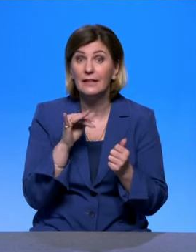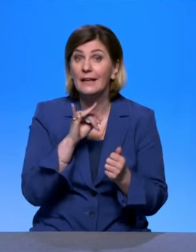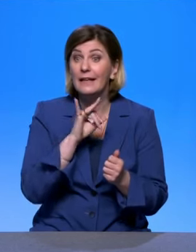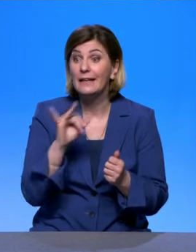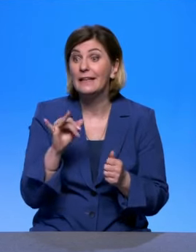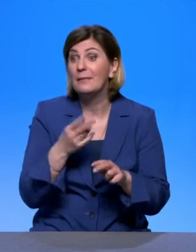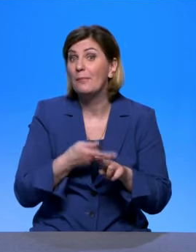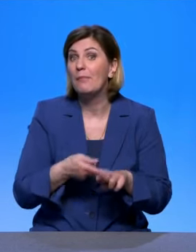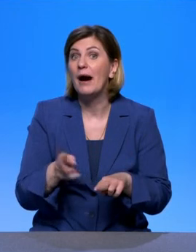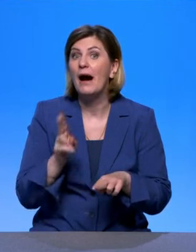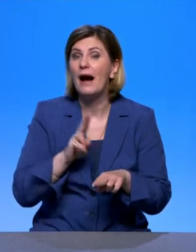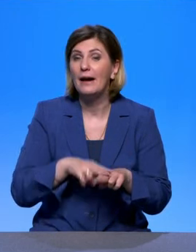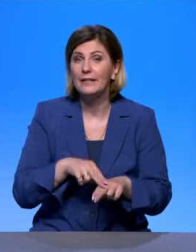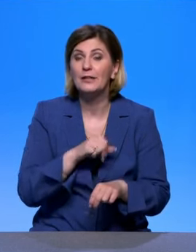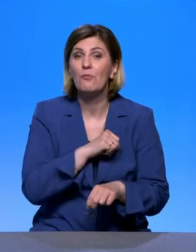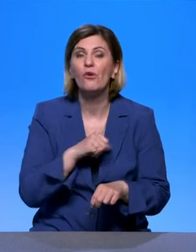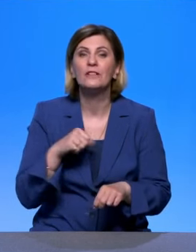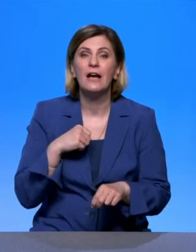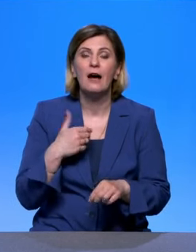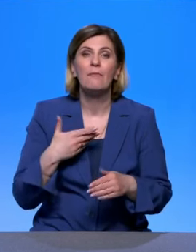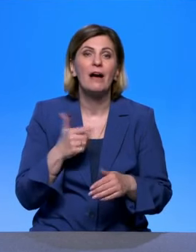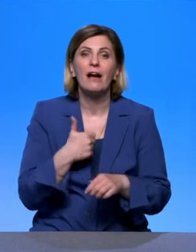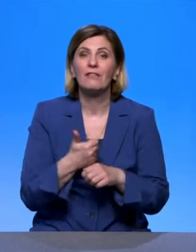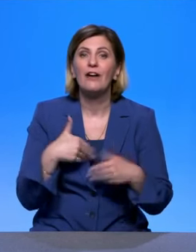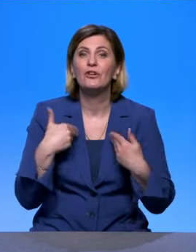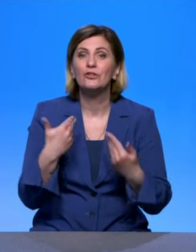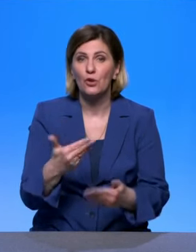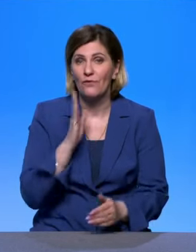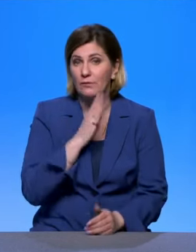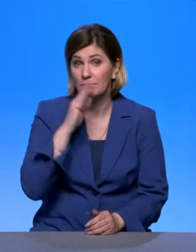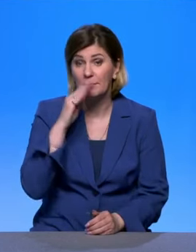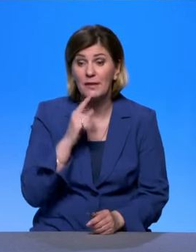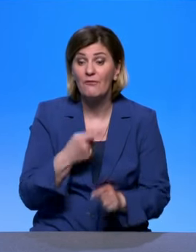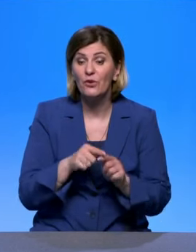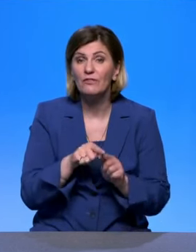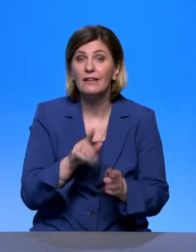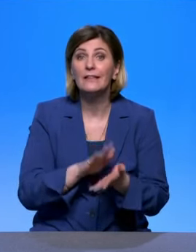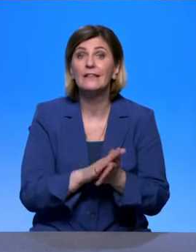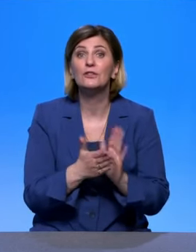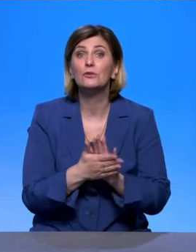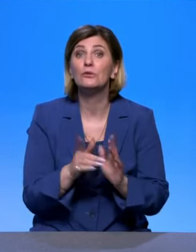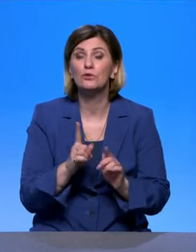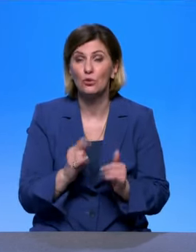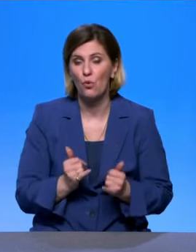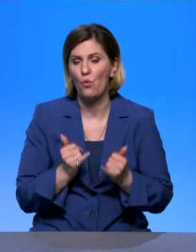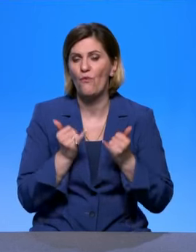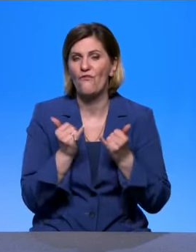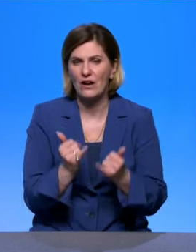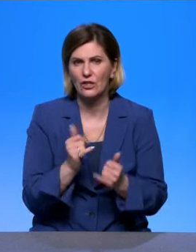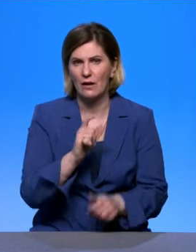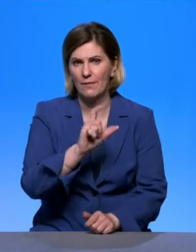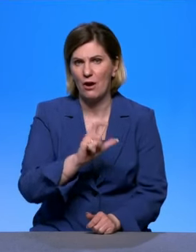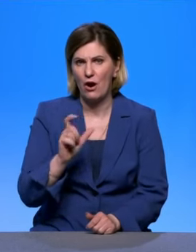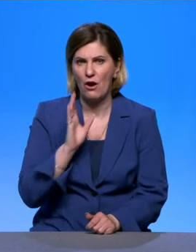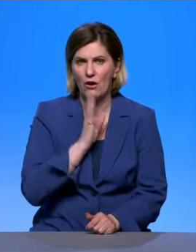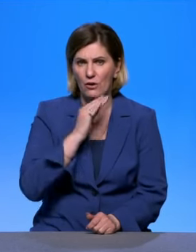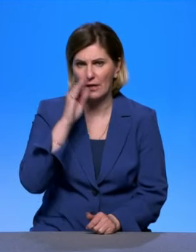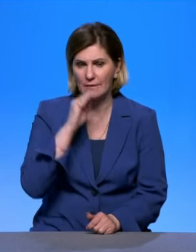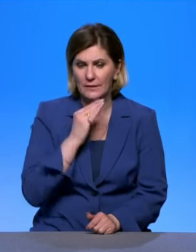поэтому, наверное, главный совет родителям, да, который можно в этой ситуации давать, уважаемые родители, давайте с